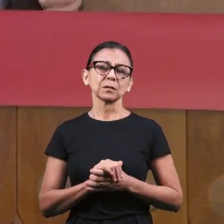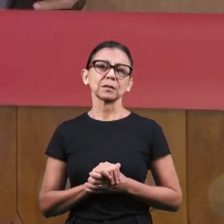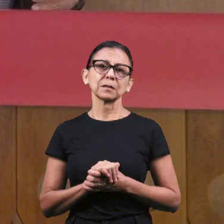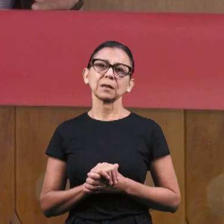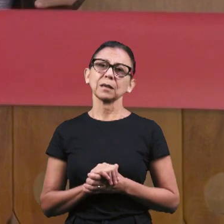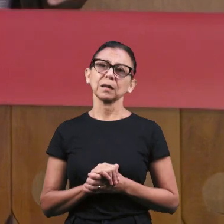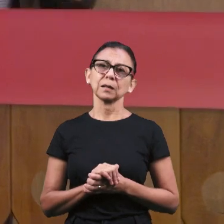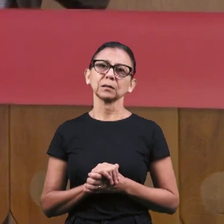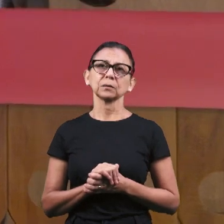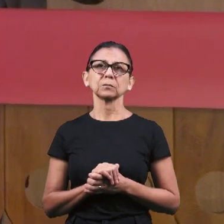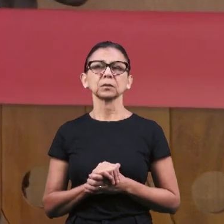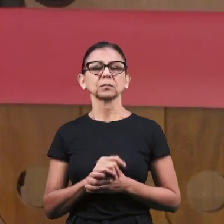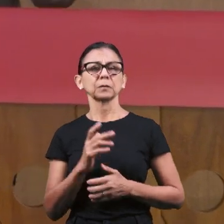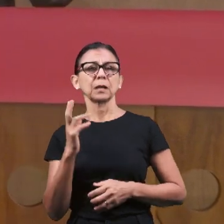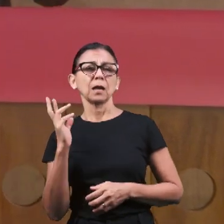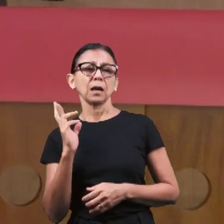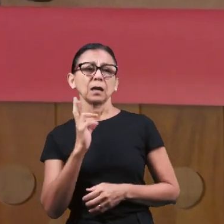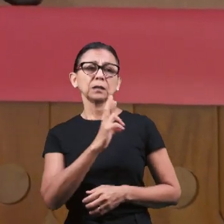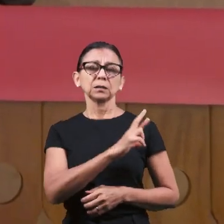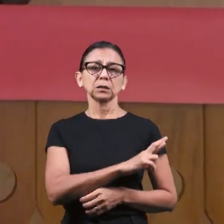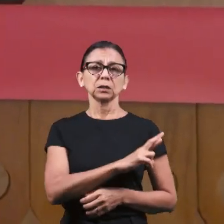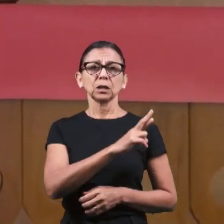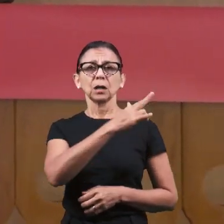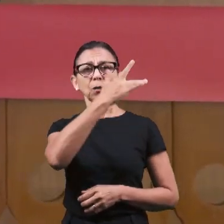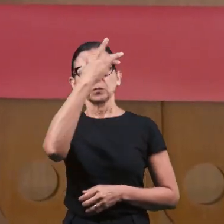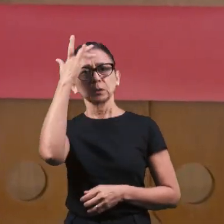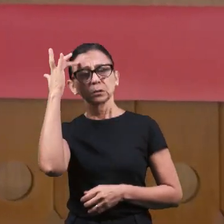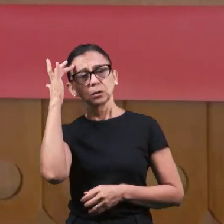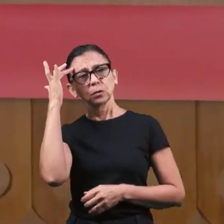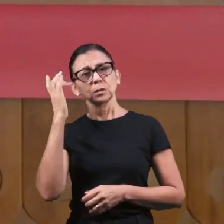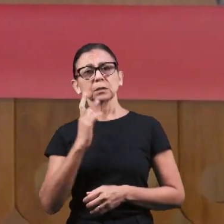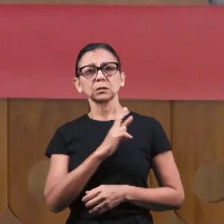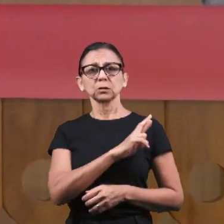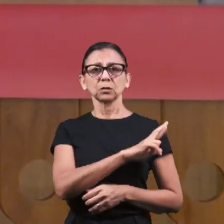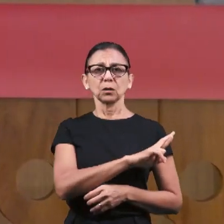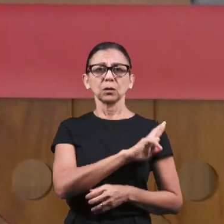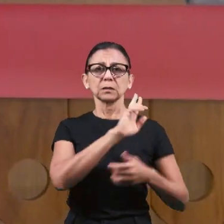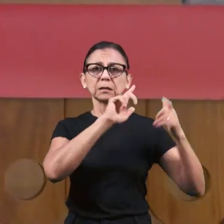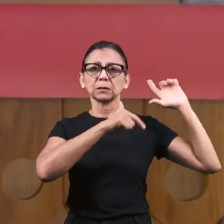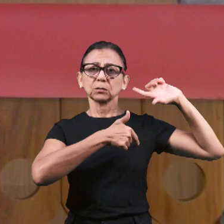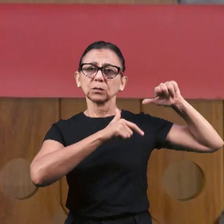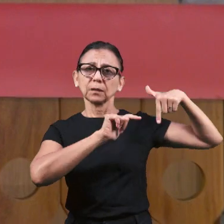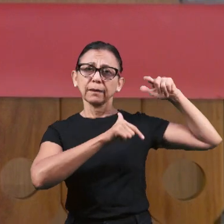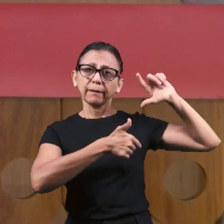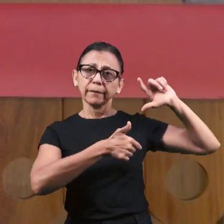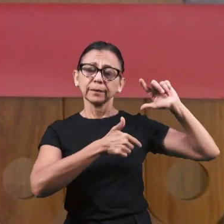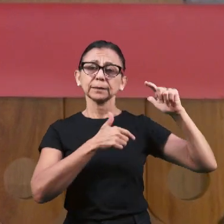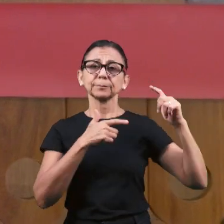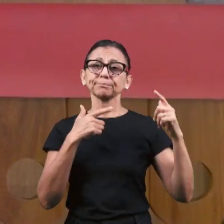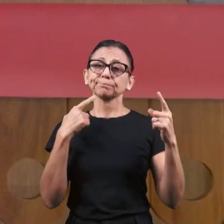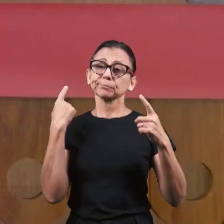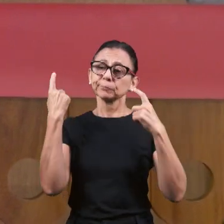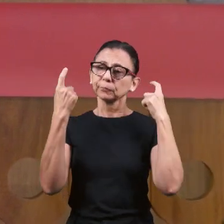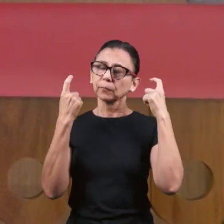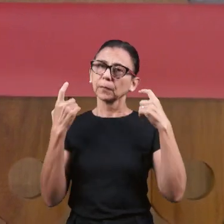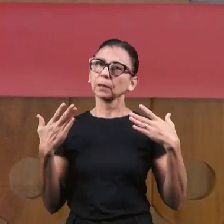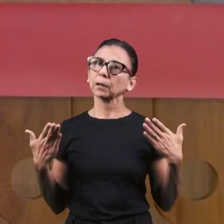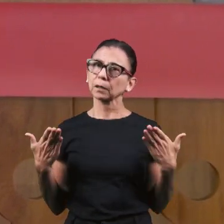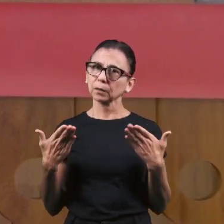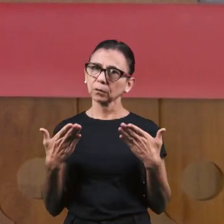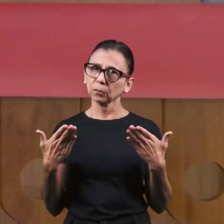agressives quand nous parlons à propos de religion, de religieux. Donc, notre préoccupation